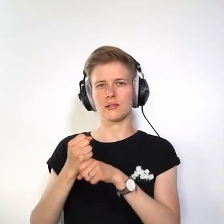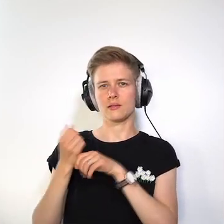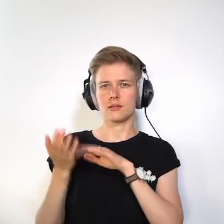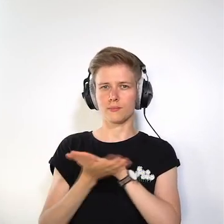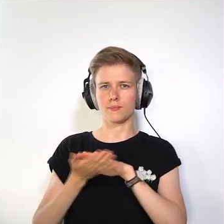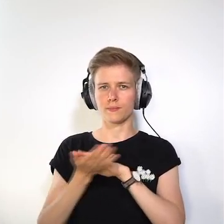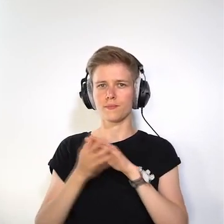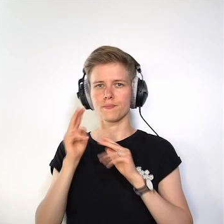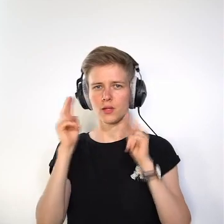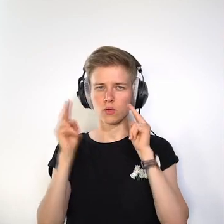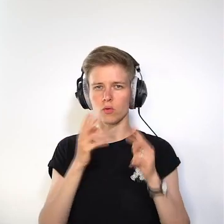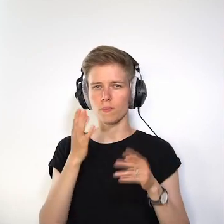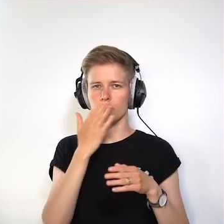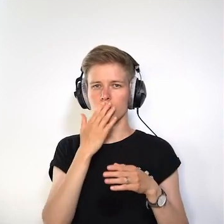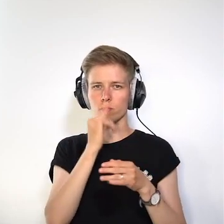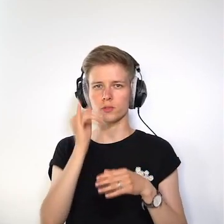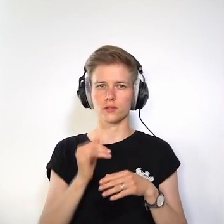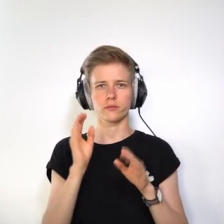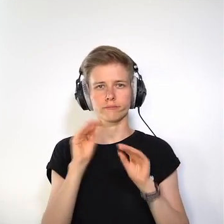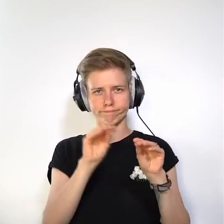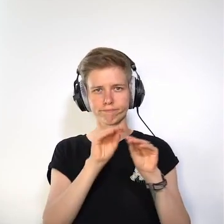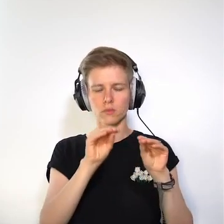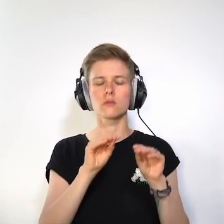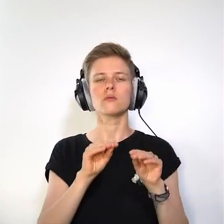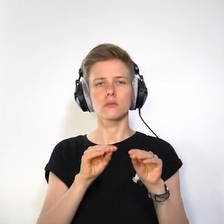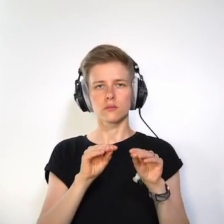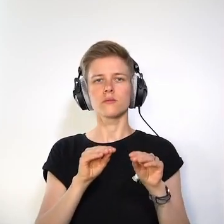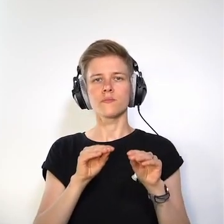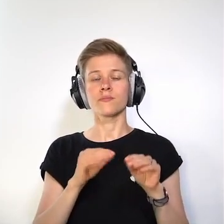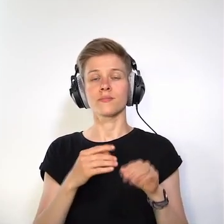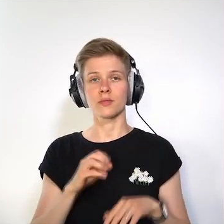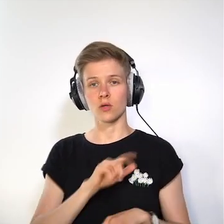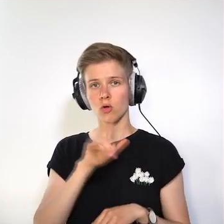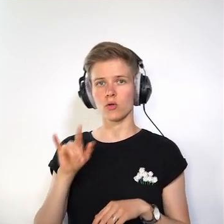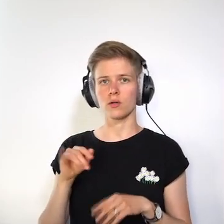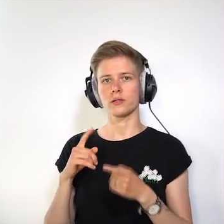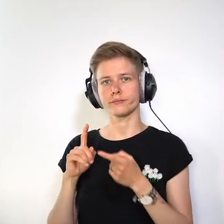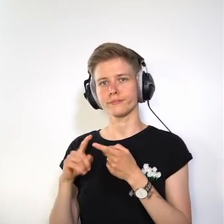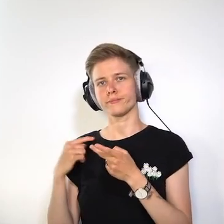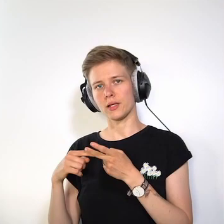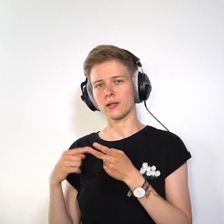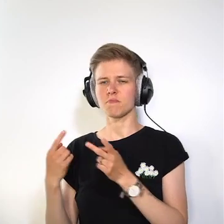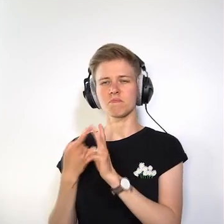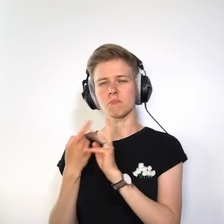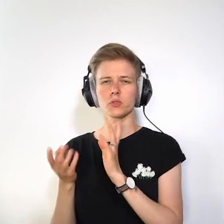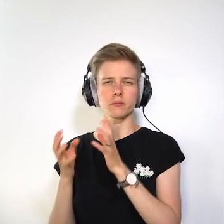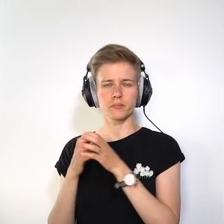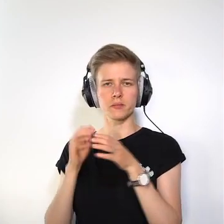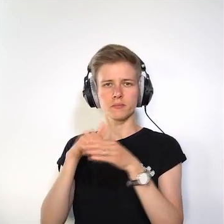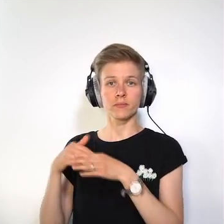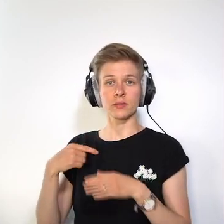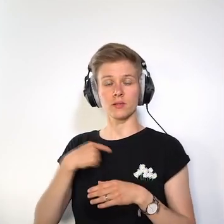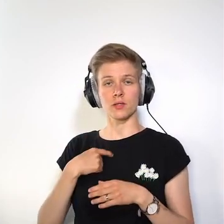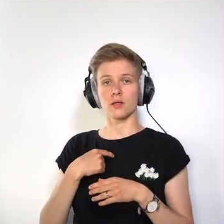näkökulmia homoseksuaalisuuteen. Et meidän täytyy Ollin kanssa, siinä oli muutenkin tämmöistä tiimin jäseniä, mentiin sitten psykologian